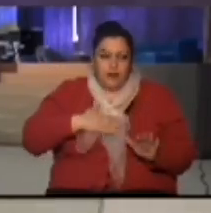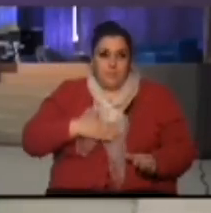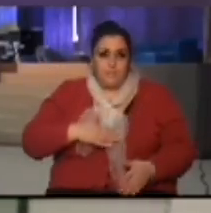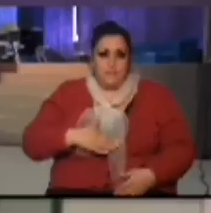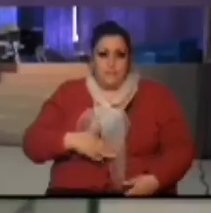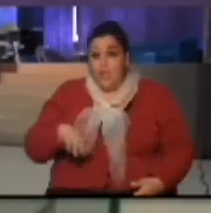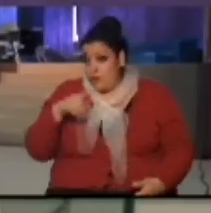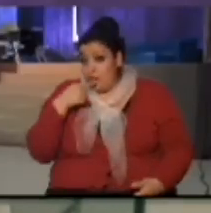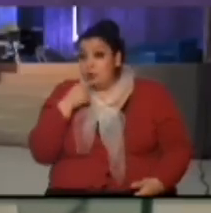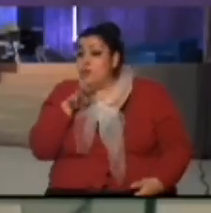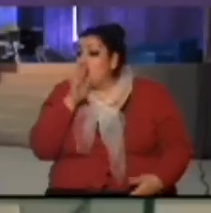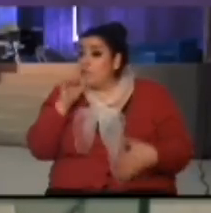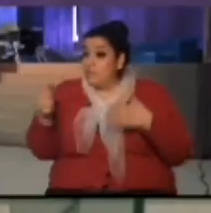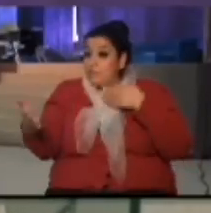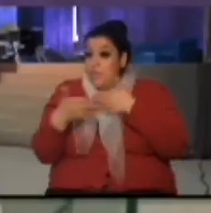որ դռները փակ էին,